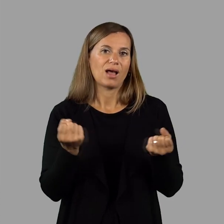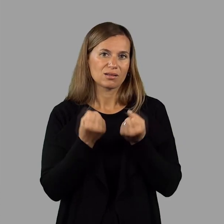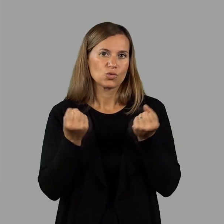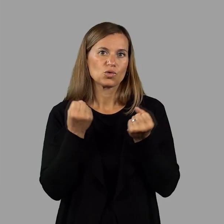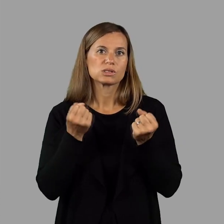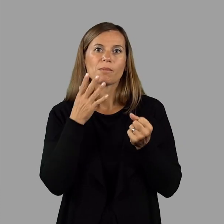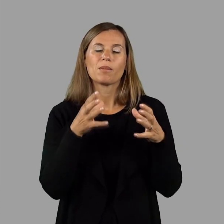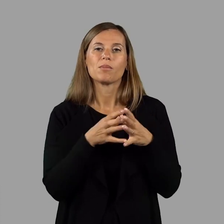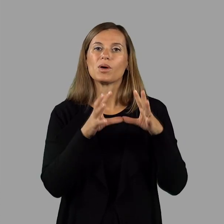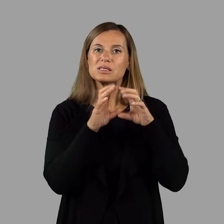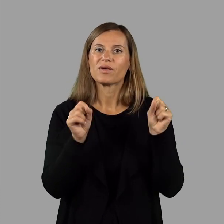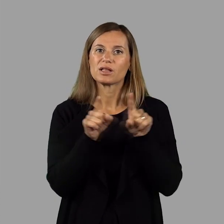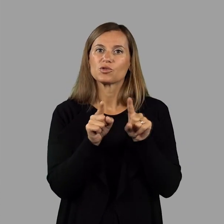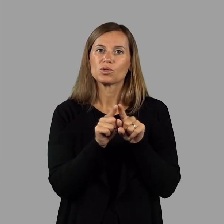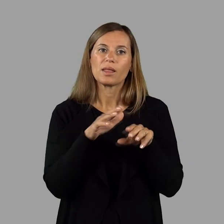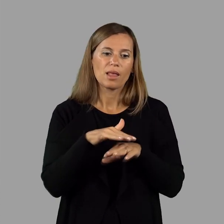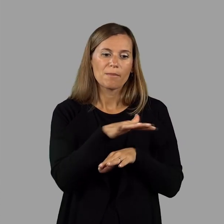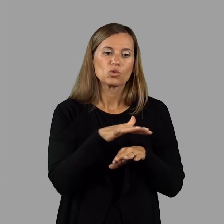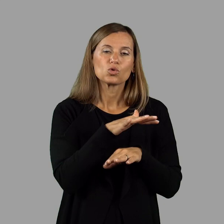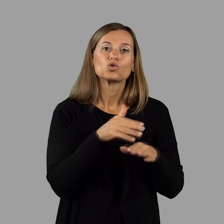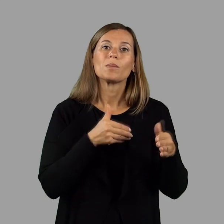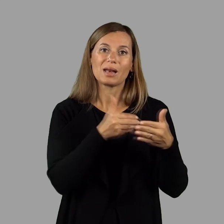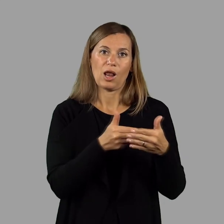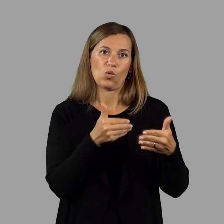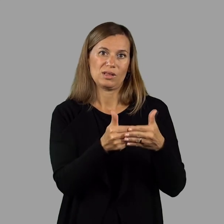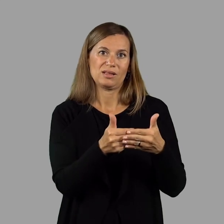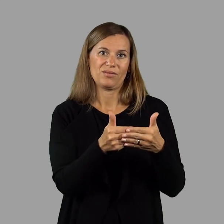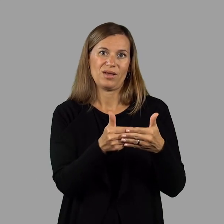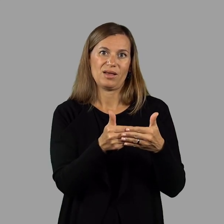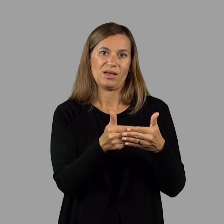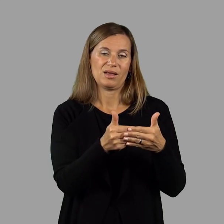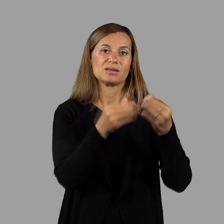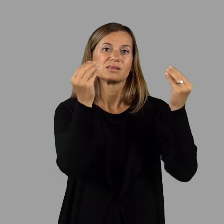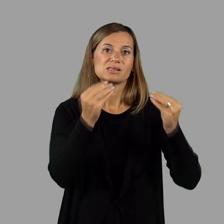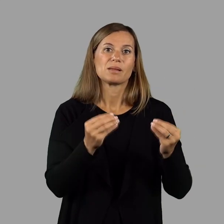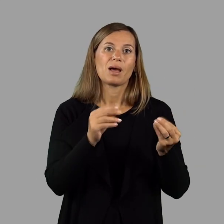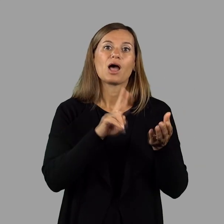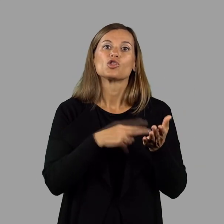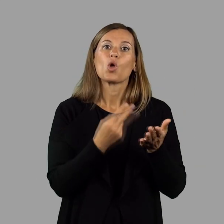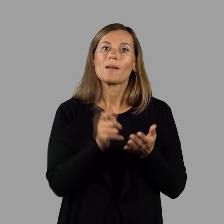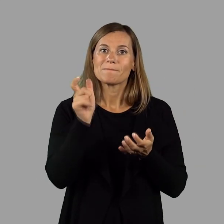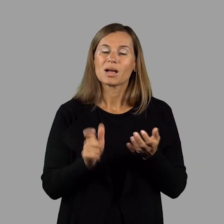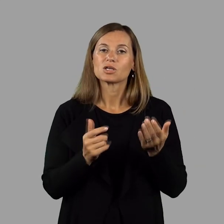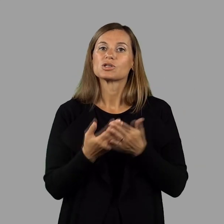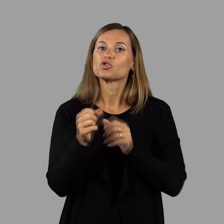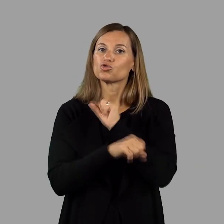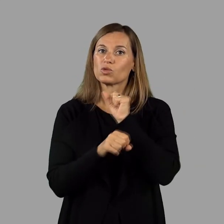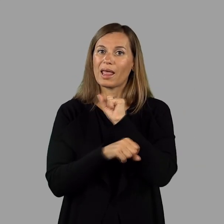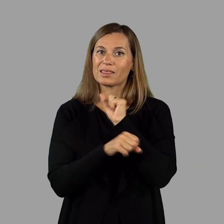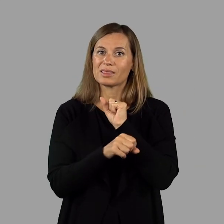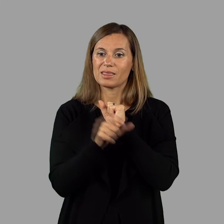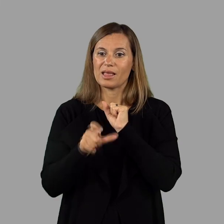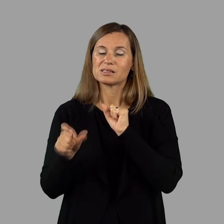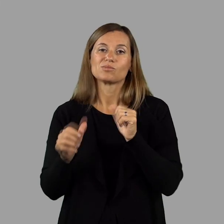Nekaj aktivnosti pa bomo izvedli tudi na področju prilagoditve sistema tolmač za študente